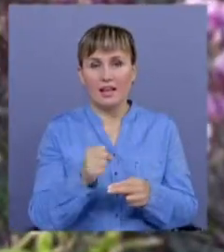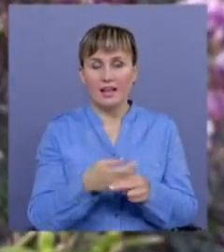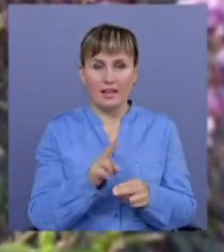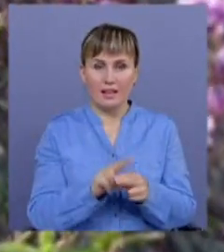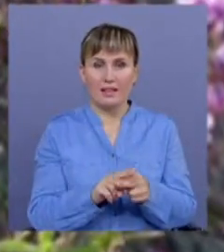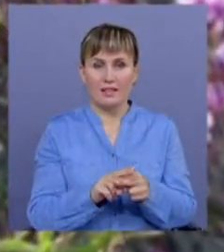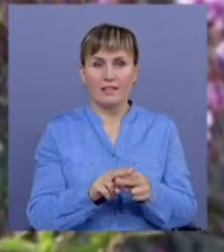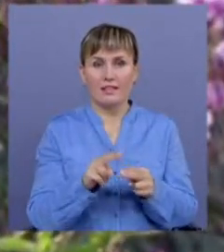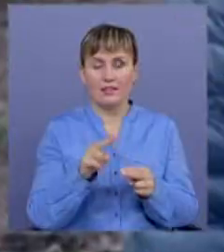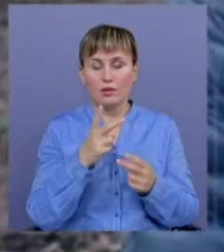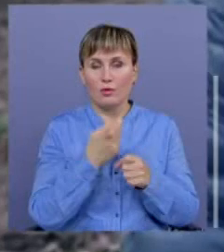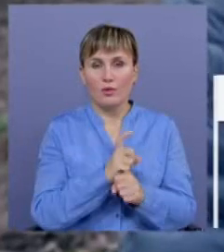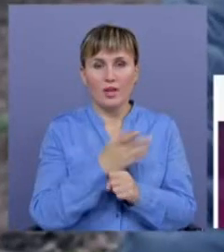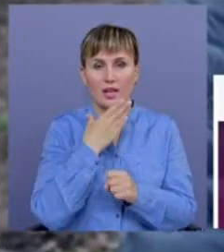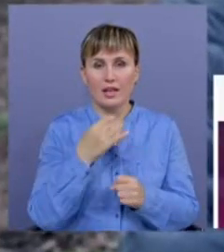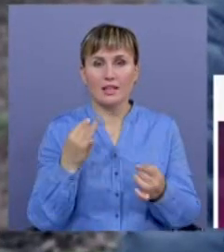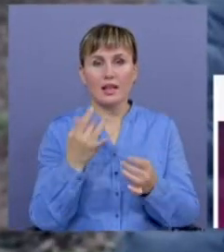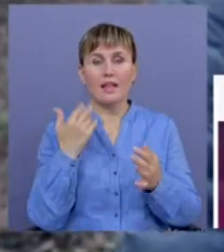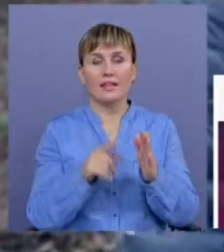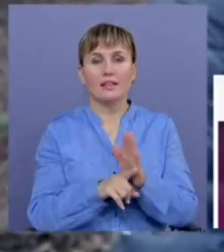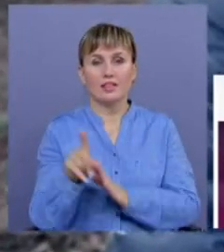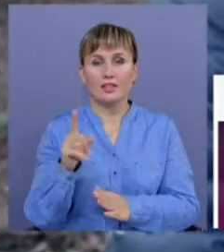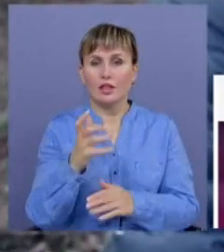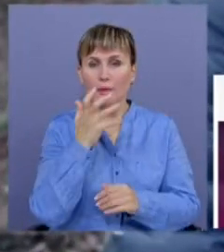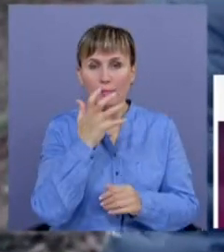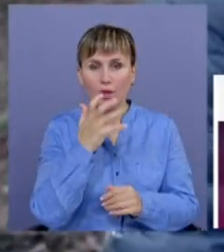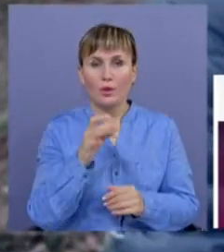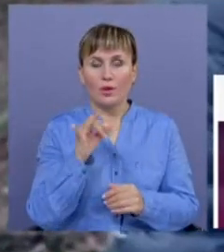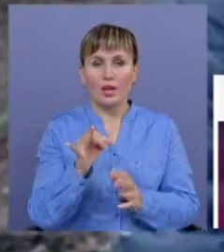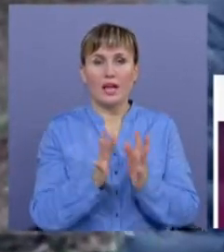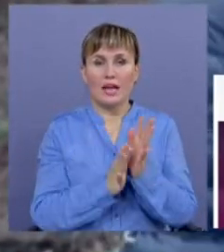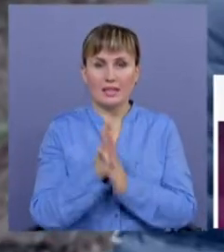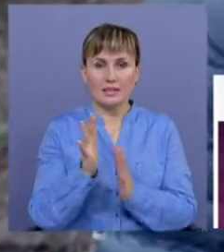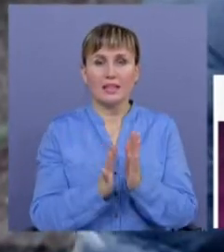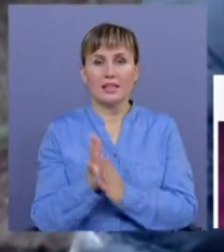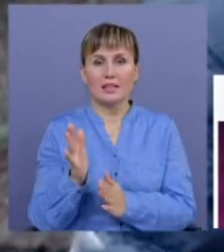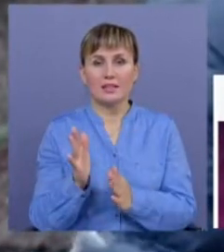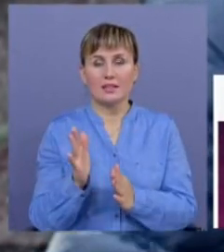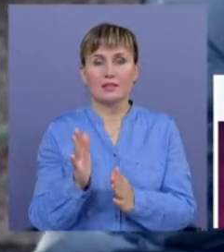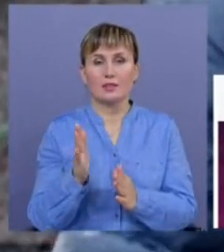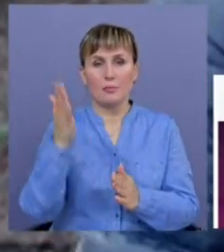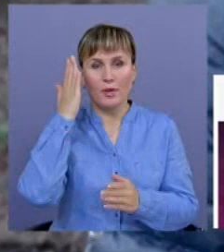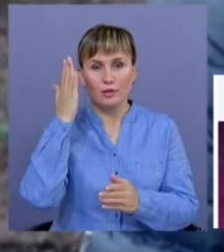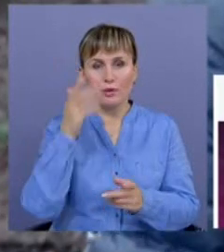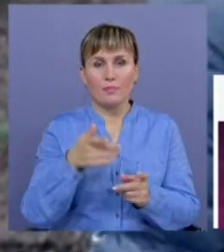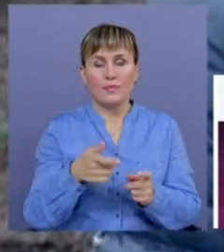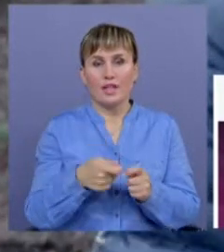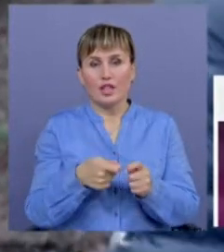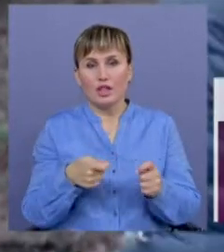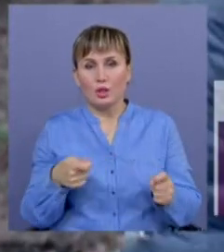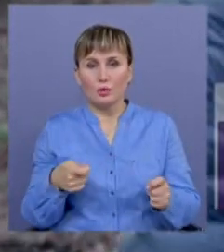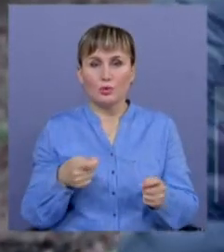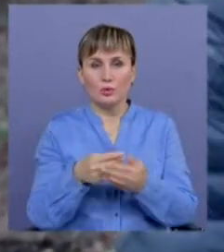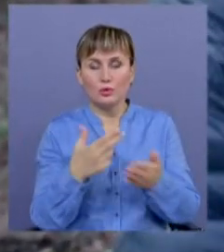совершенно фантастическое зрелище. Но как только наступает тепло и растение способно тянуть